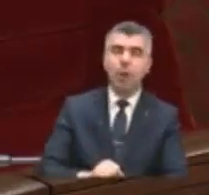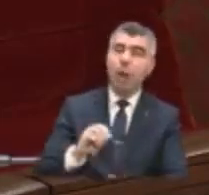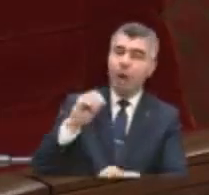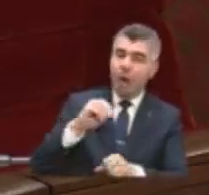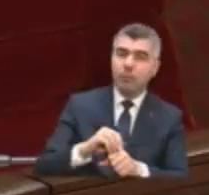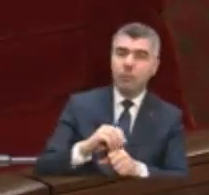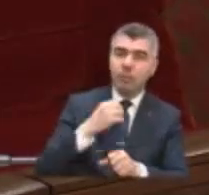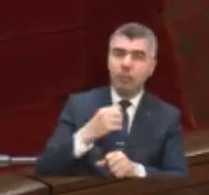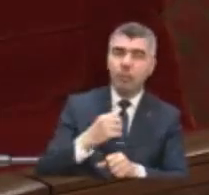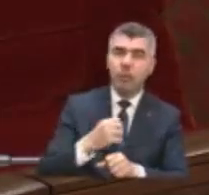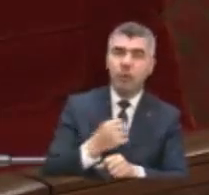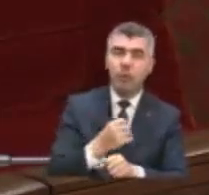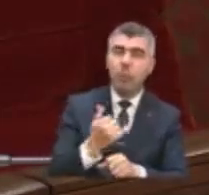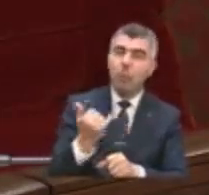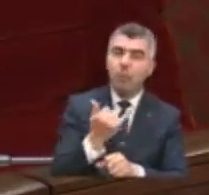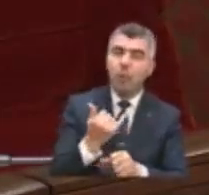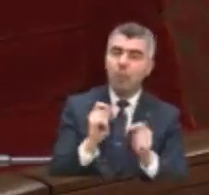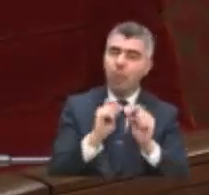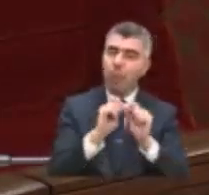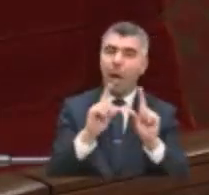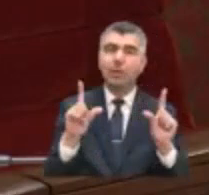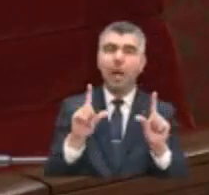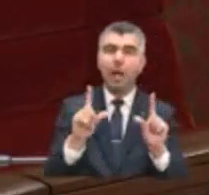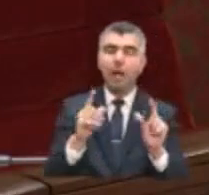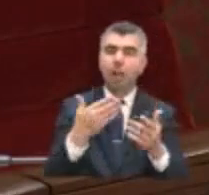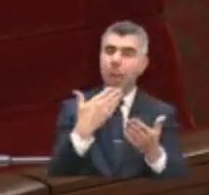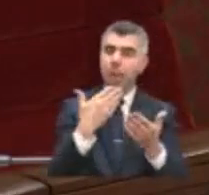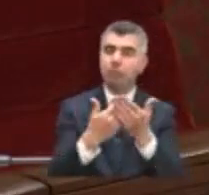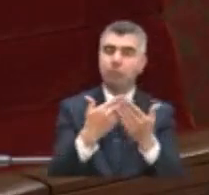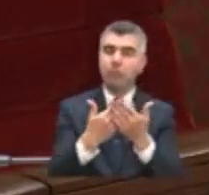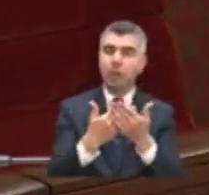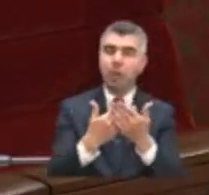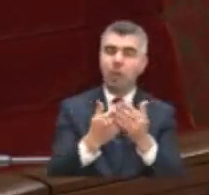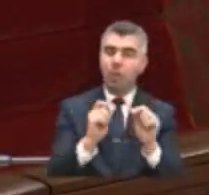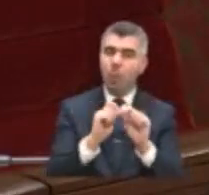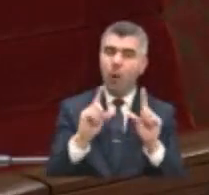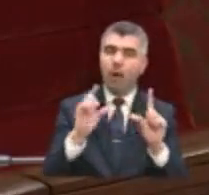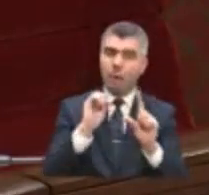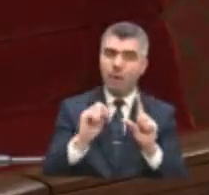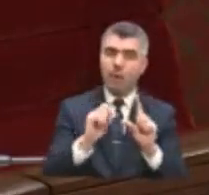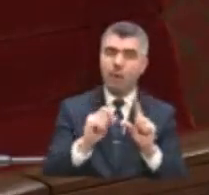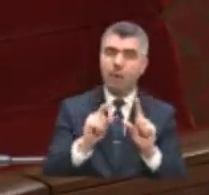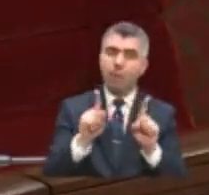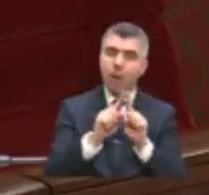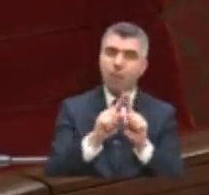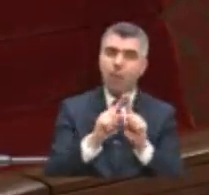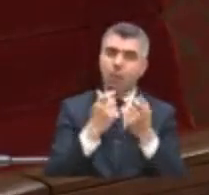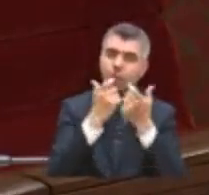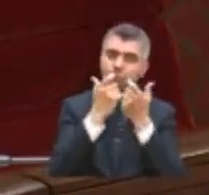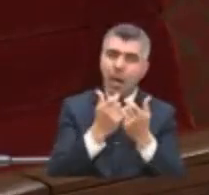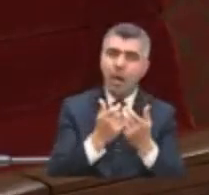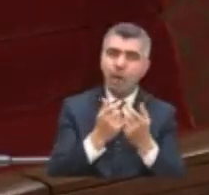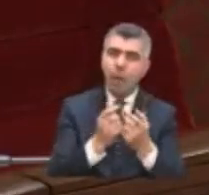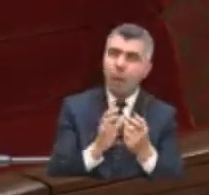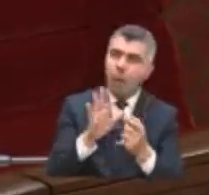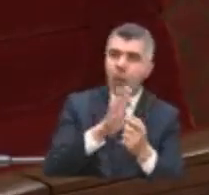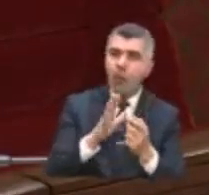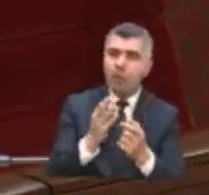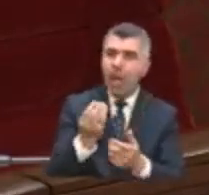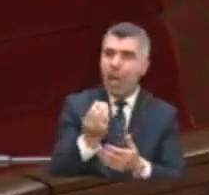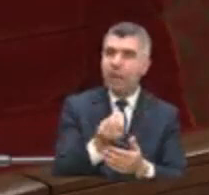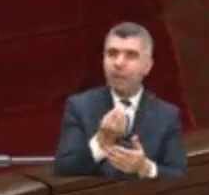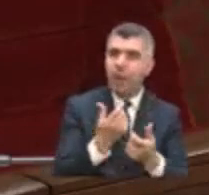تعني بأن خص واحد الشفافية كاملة في تتبع تعلمات جميع التلاميذ،